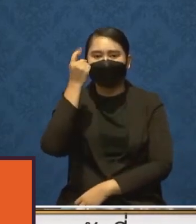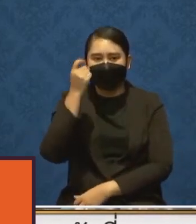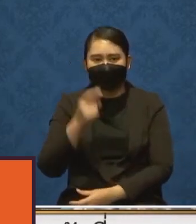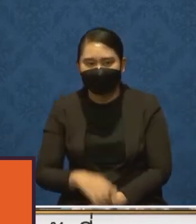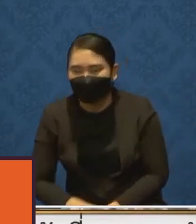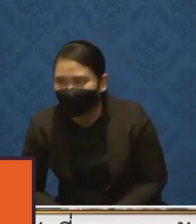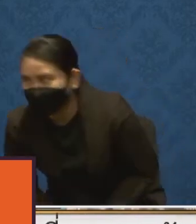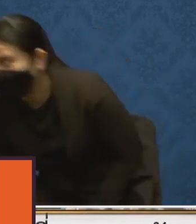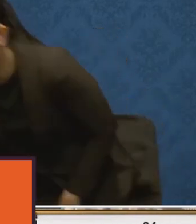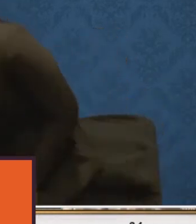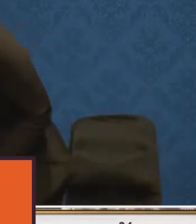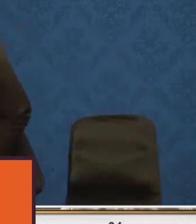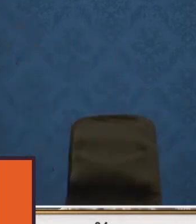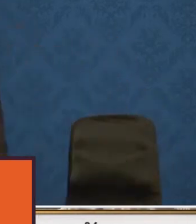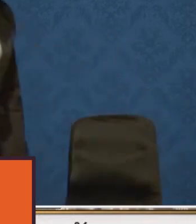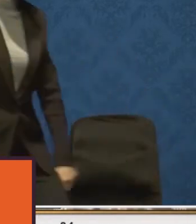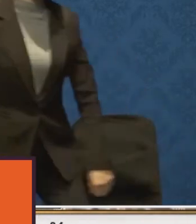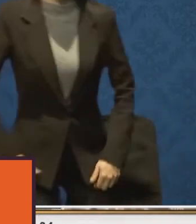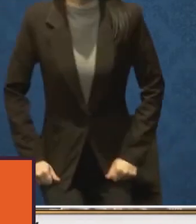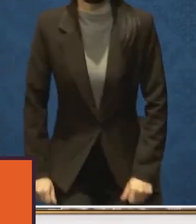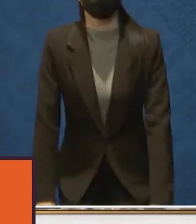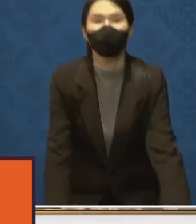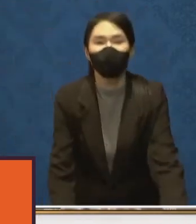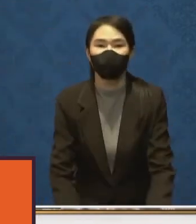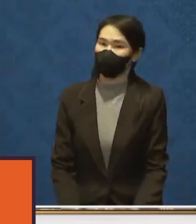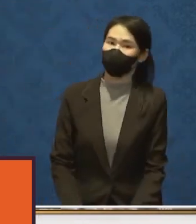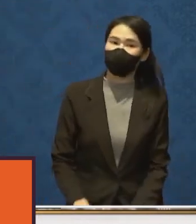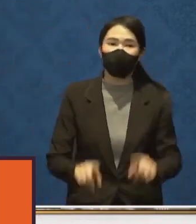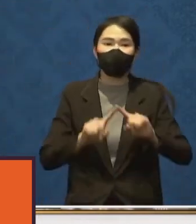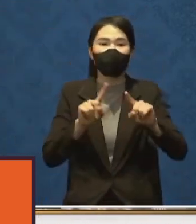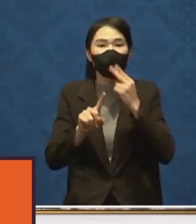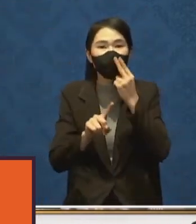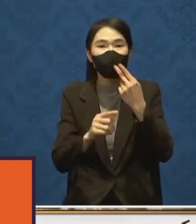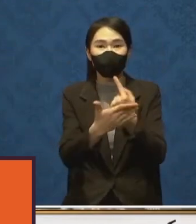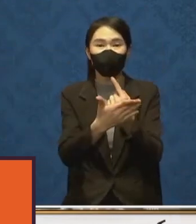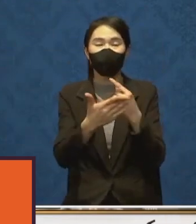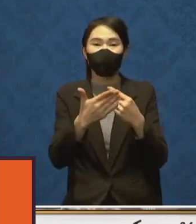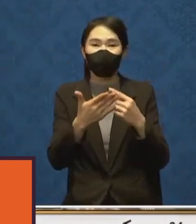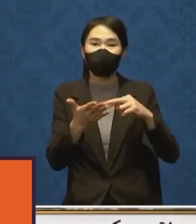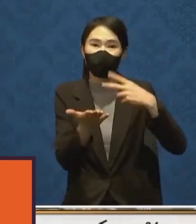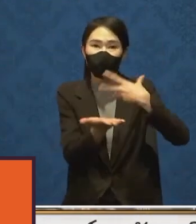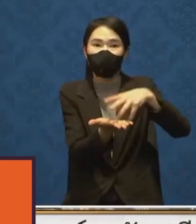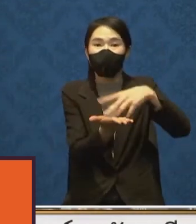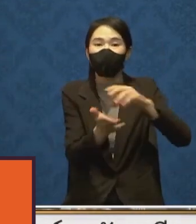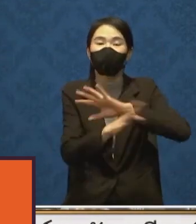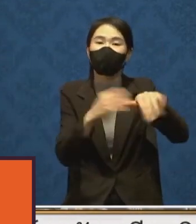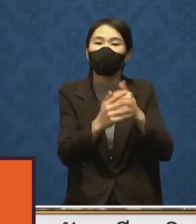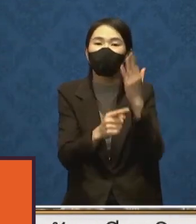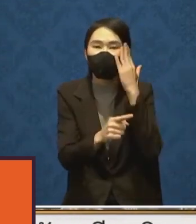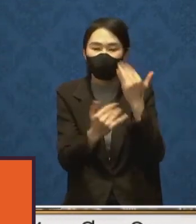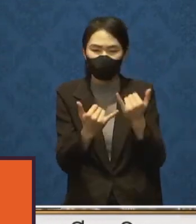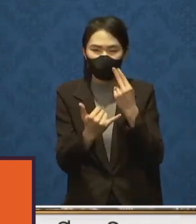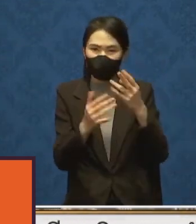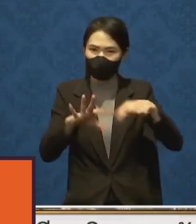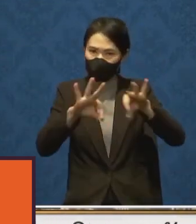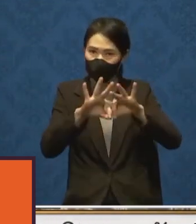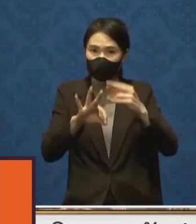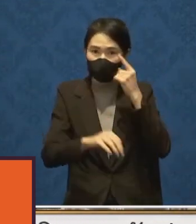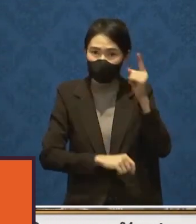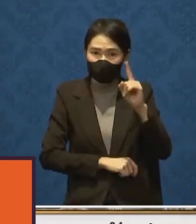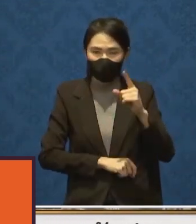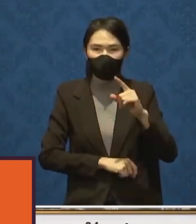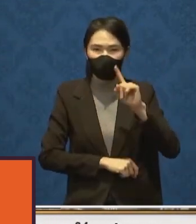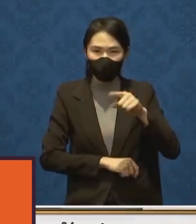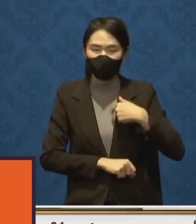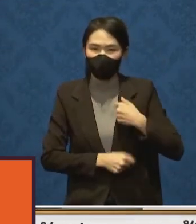ยายงานท่านไม่กลาฟนธเร็ๆแต่ผมมาพูดแนท่านวันนี้ผมคดว่าเราต้องกลาห